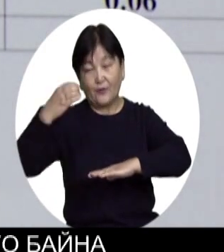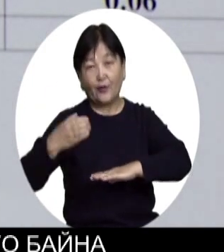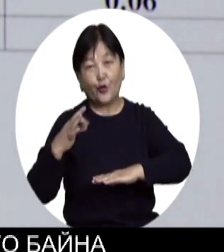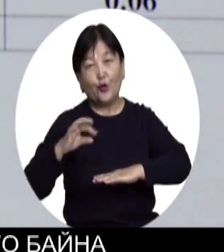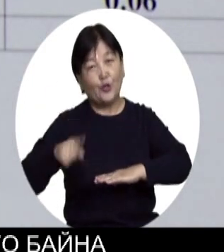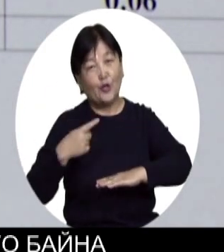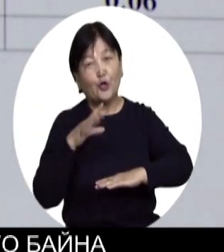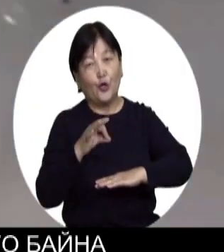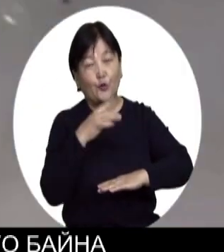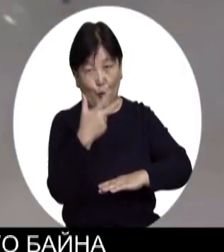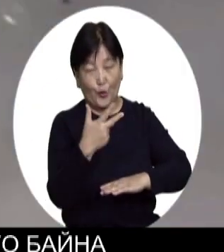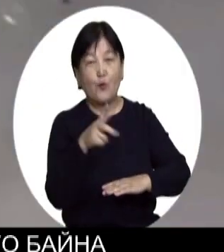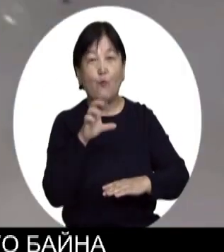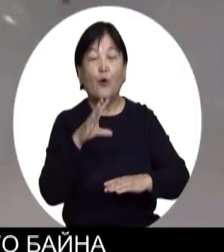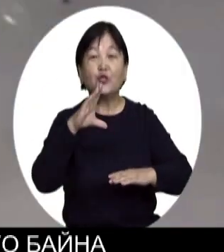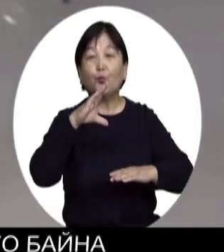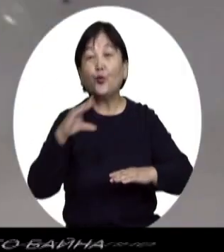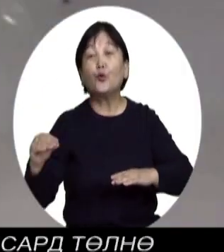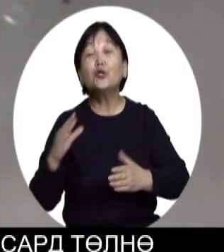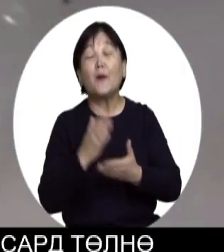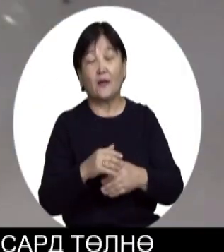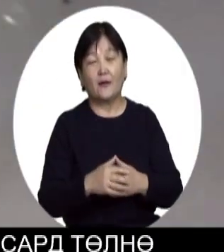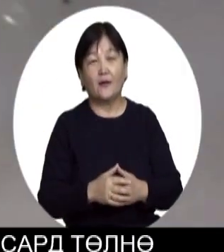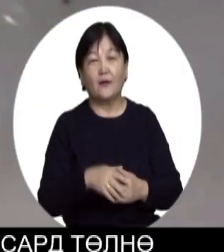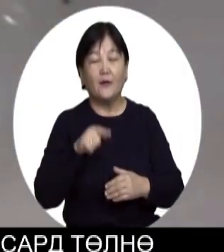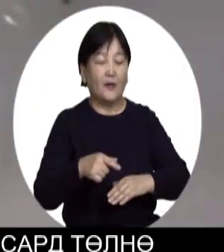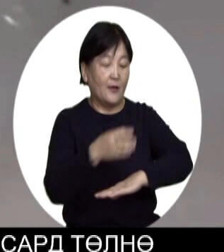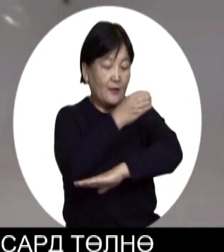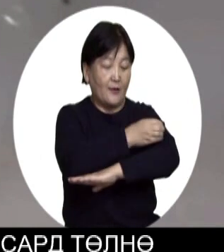ингэж багасч байгаа. За эхний шил аяганхтай уусмал руугаа